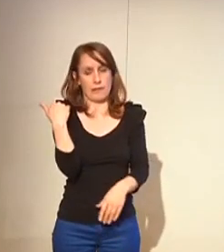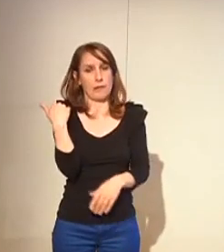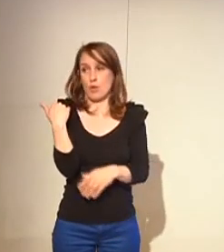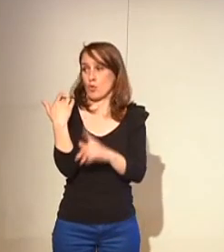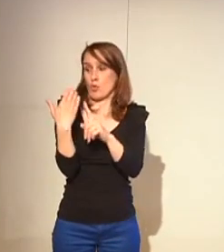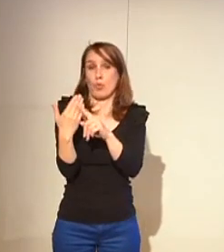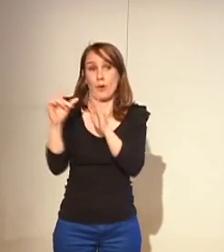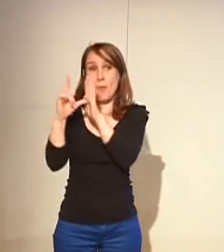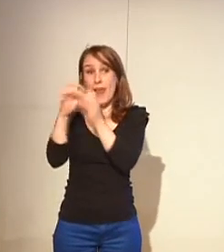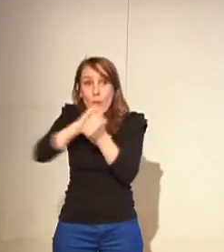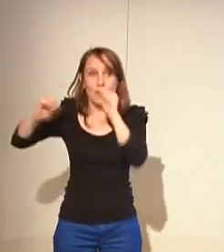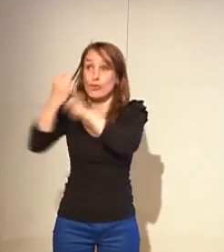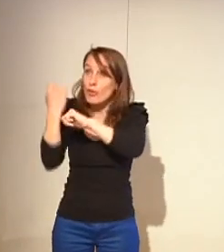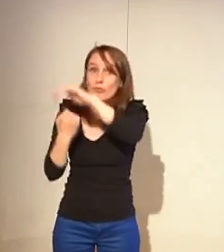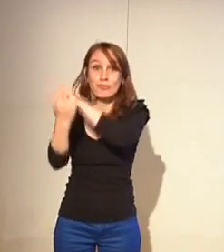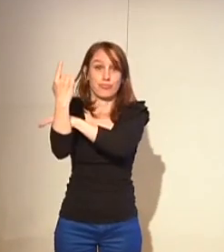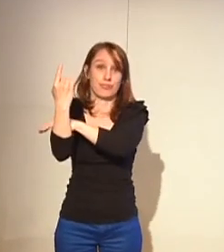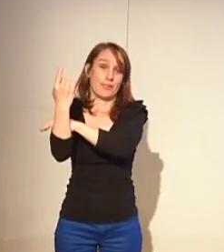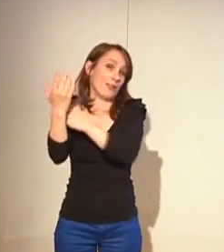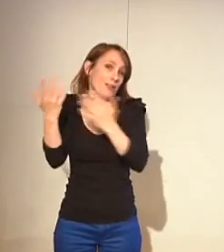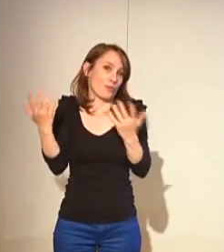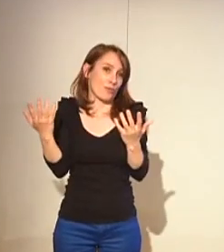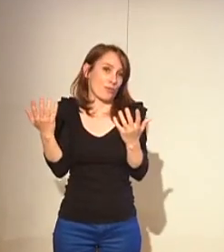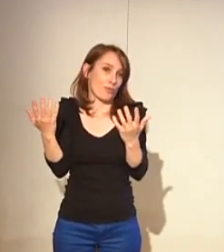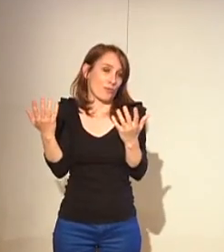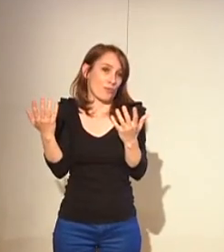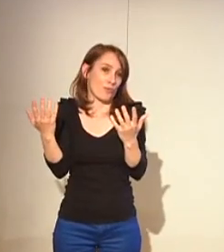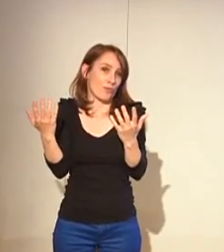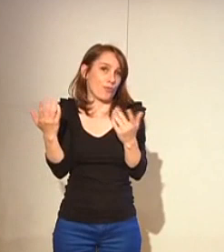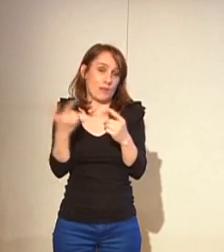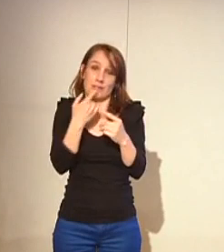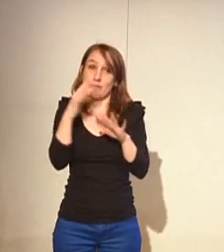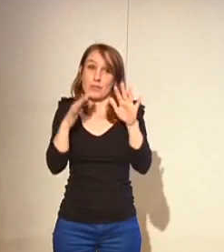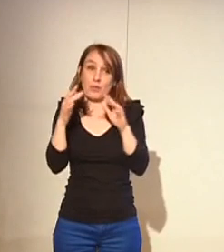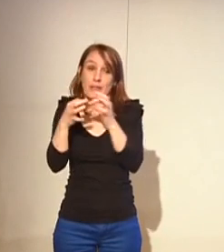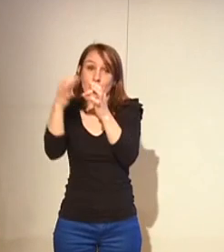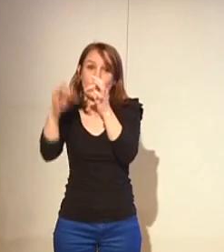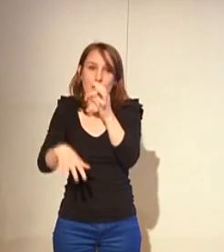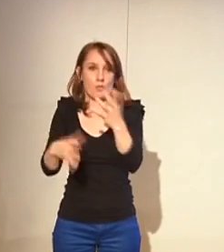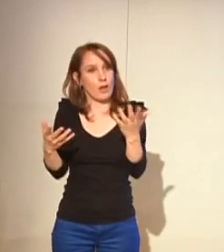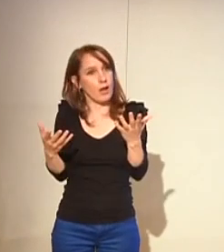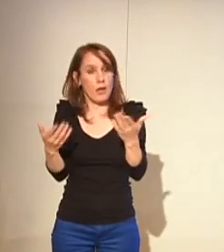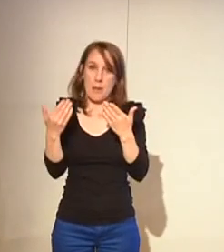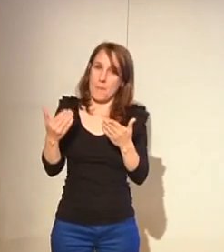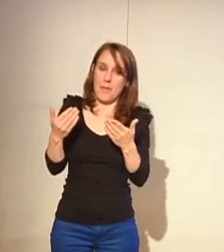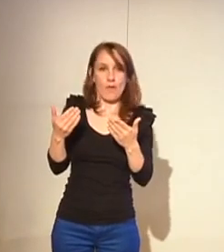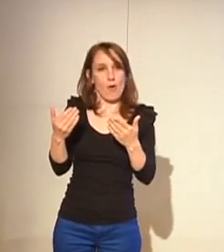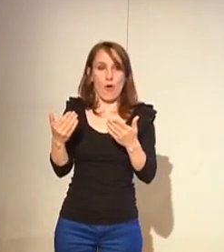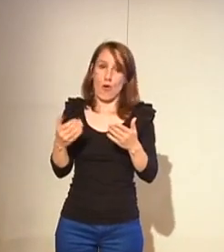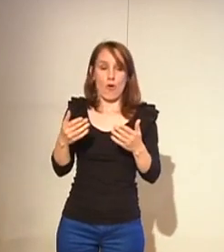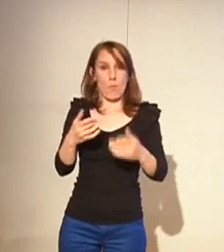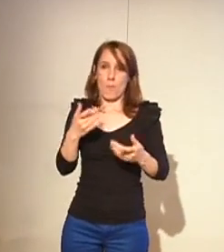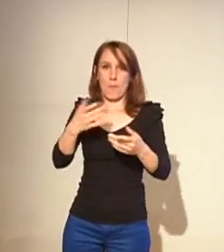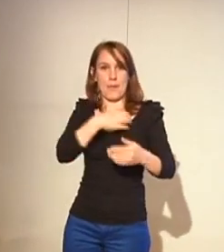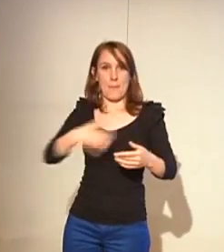changer depuis et que donc en fait cela accentue peut-être le le le pouvoir déjà important